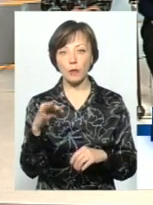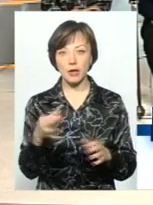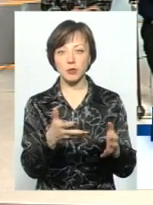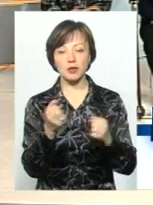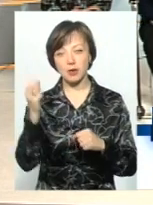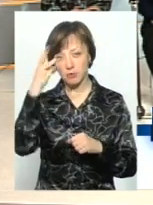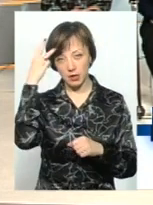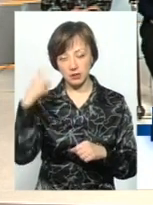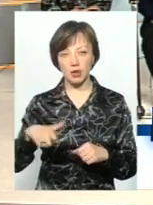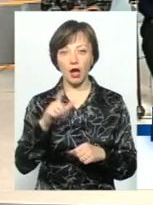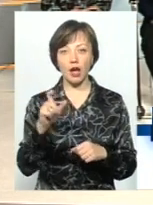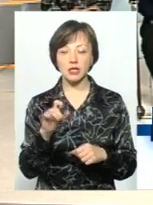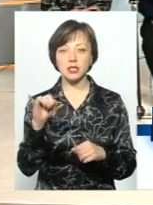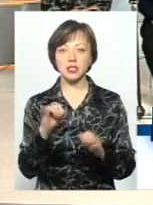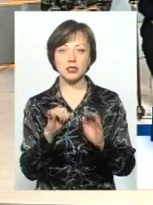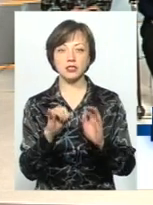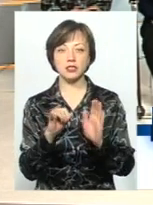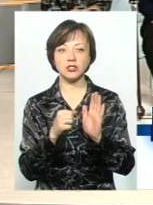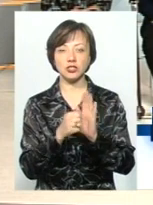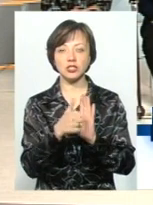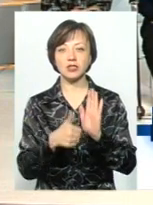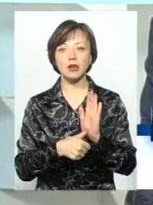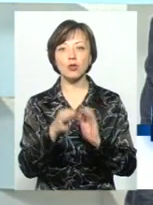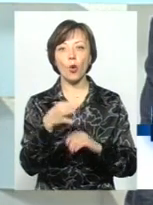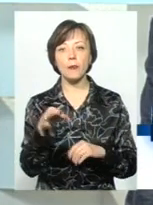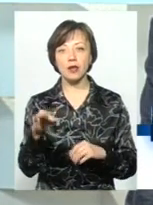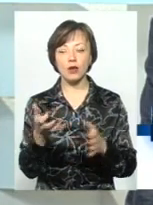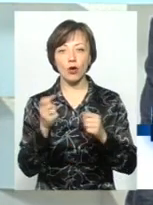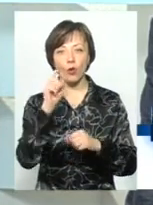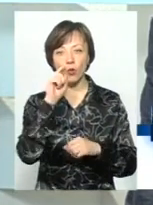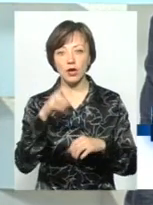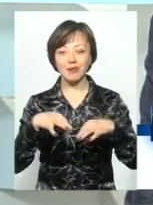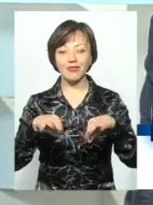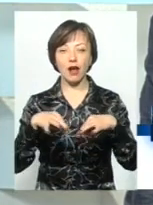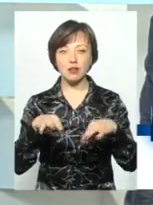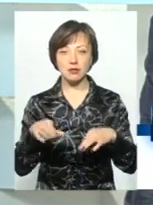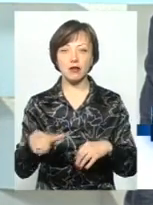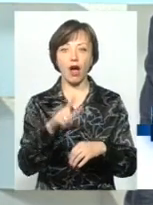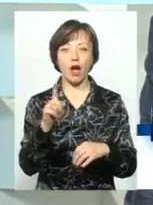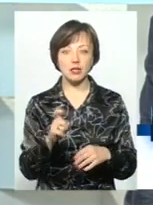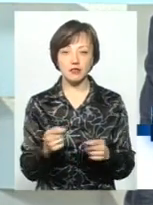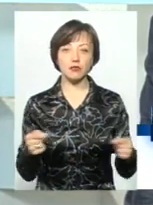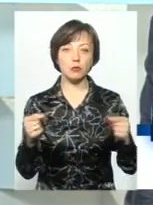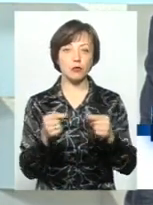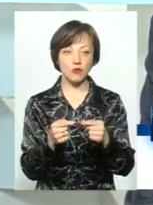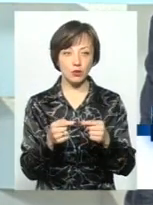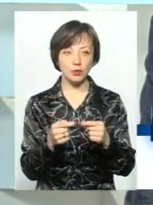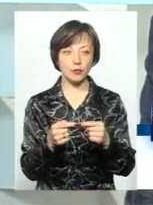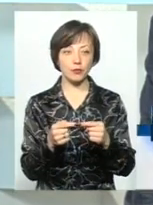отримує «Хмельницькгаз» і 16 копійок отримує «Укртрансгаз». Відповідно,